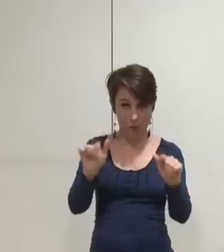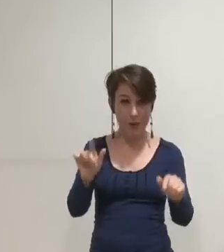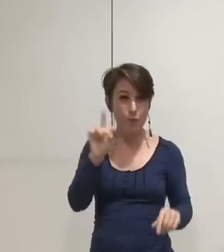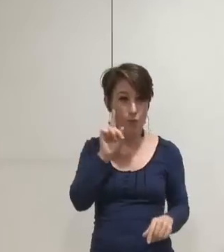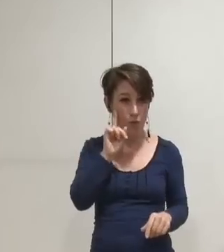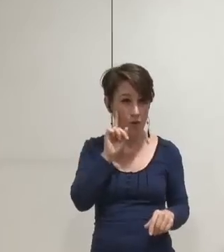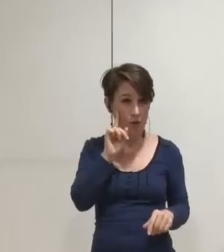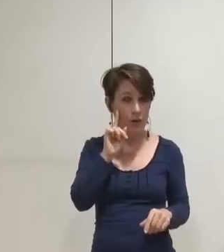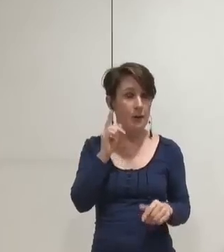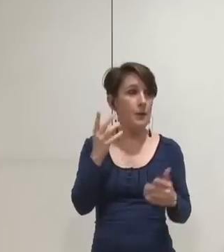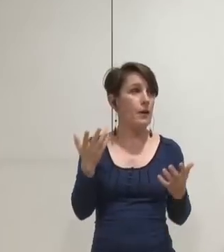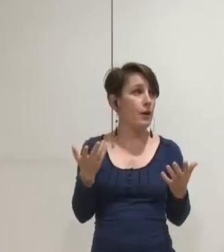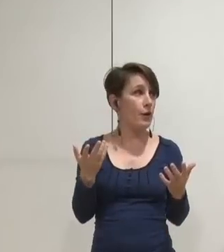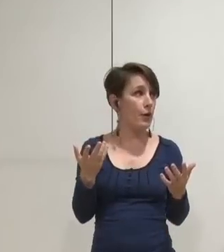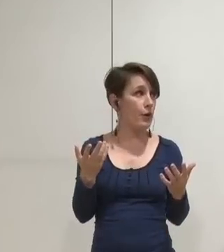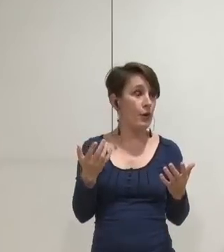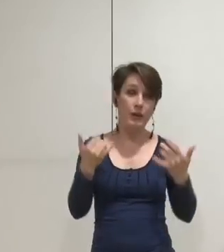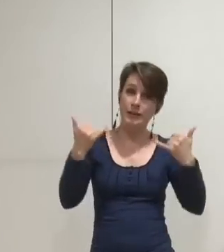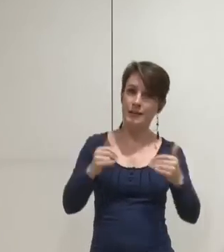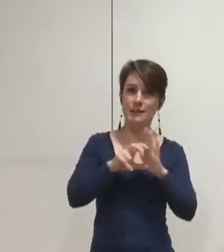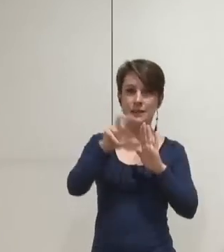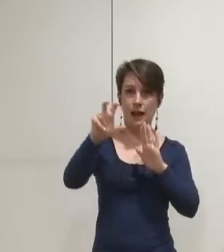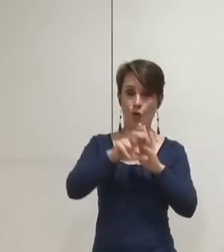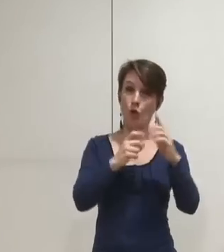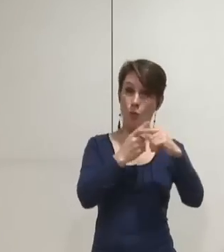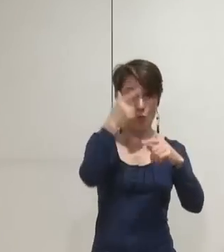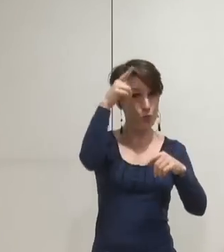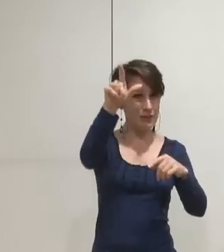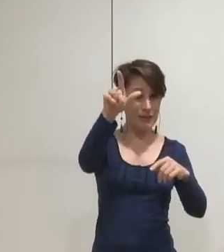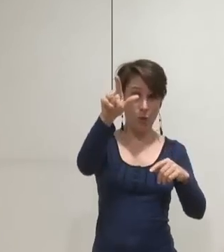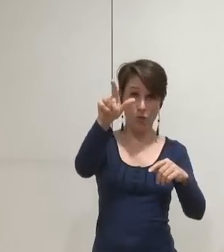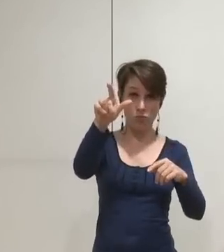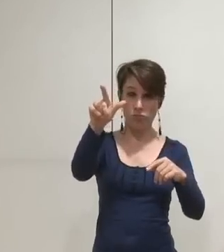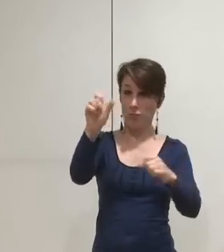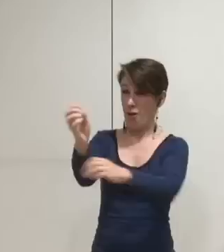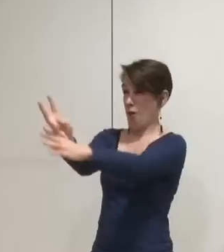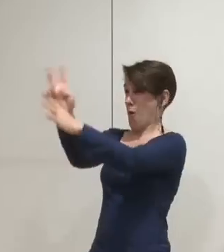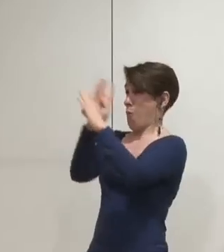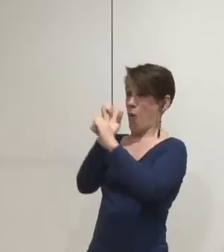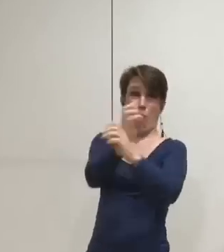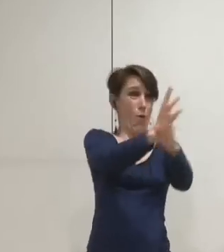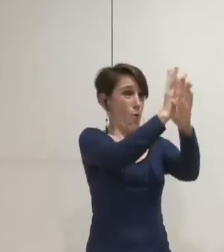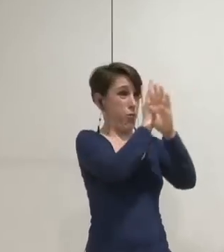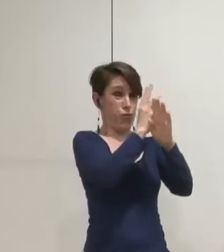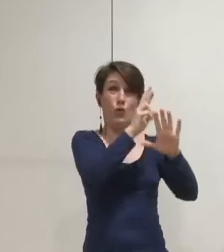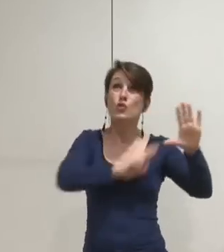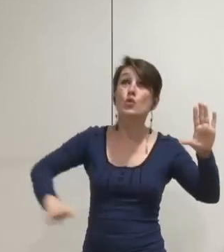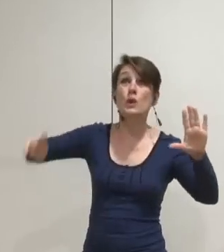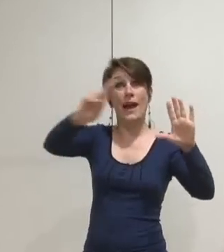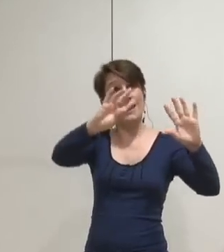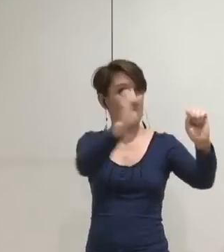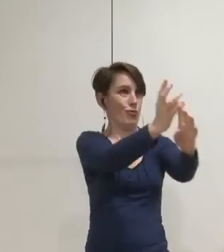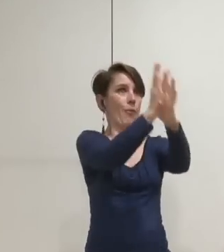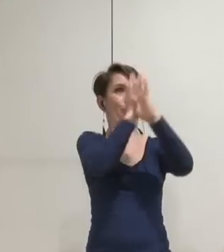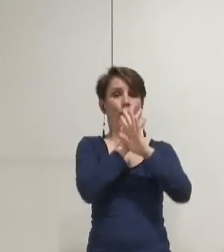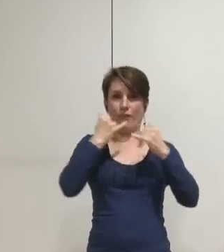que il nous concentre ici sur Grenoble et sur Lyon les demandes de toute la région loi qui aurait fallu faire modifier